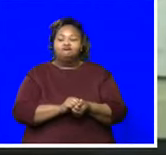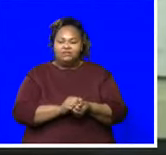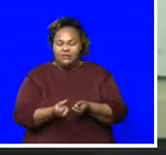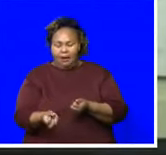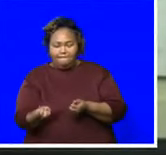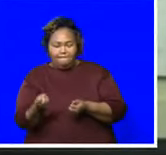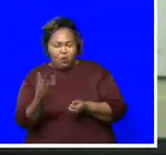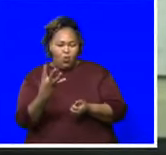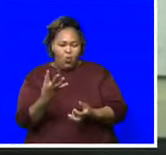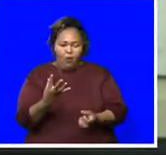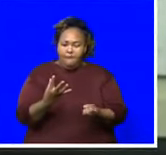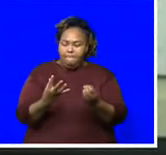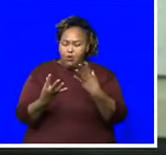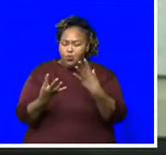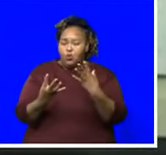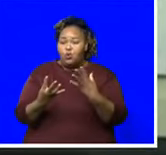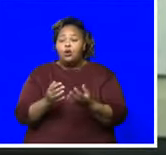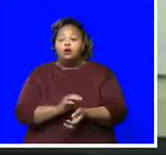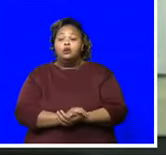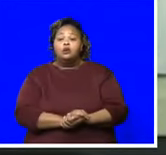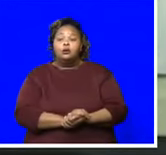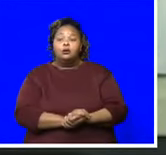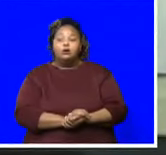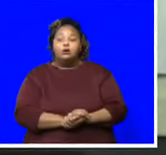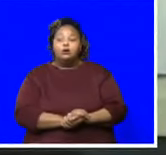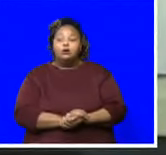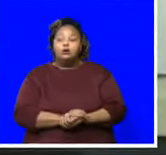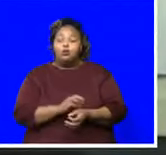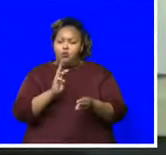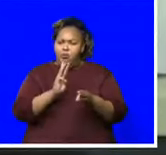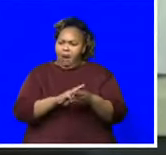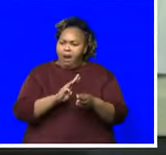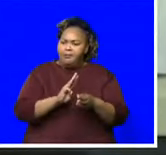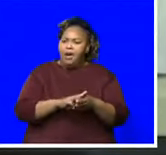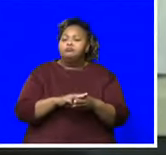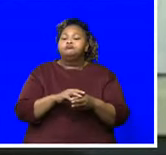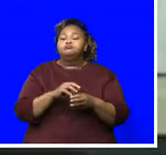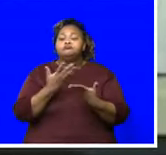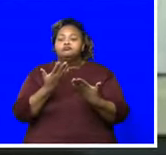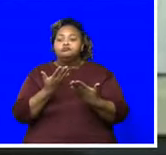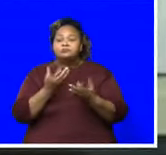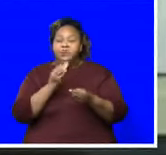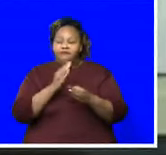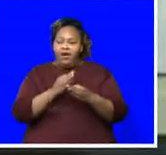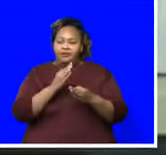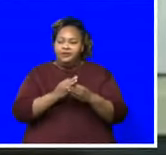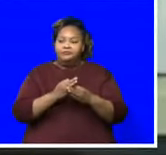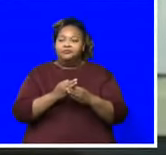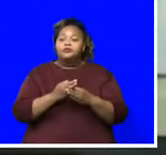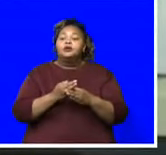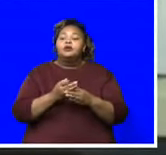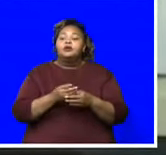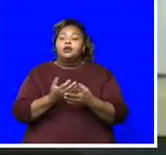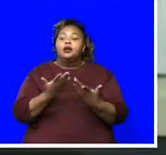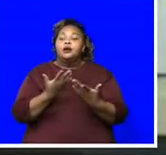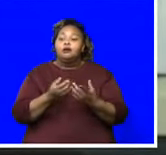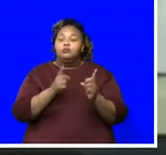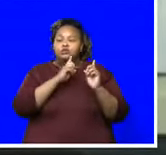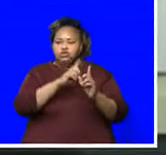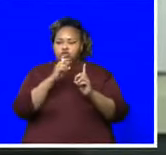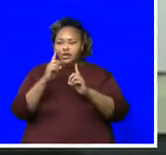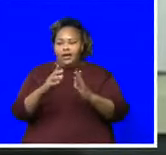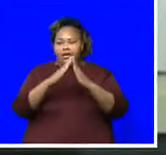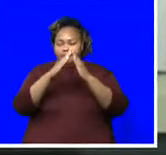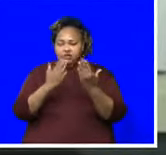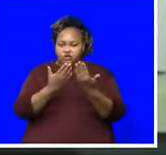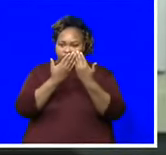emkhathini wabothishela nebantwana nelitiko. So sihlangene ke la ukuthi